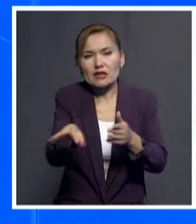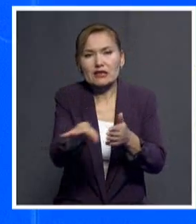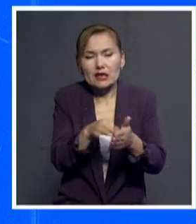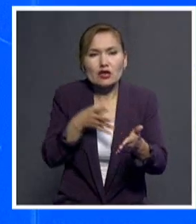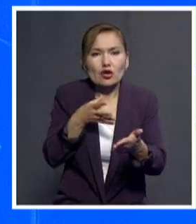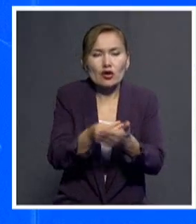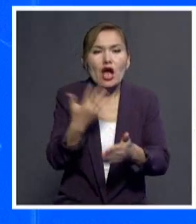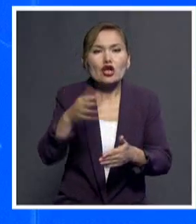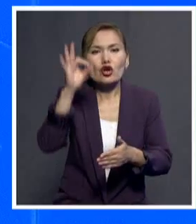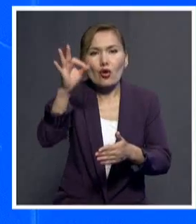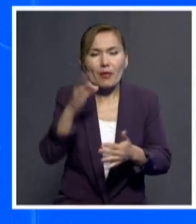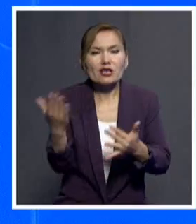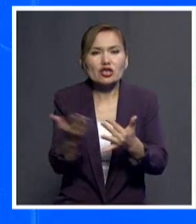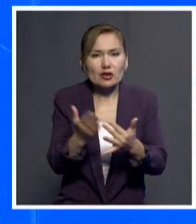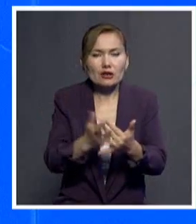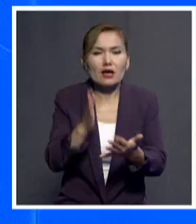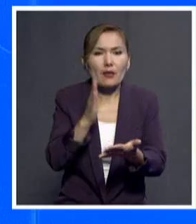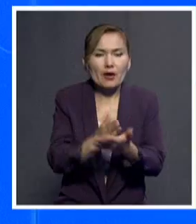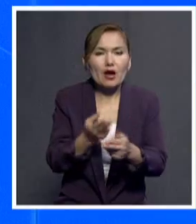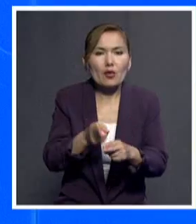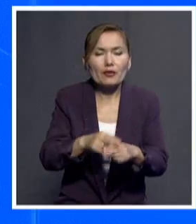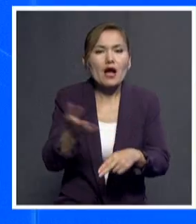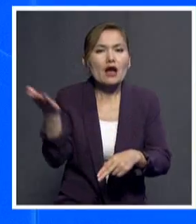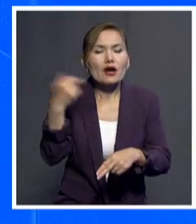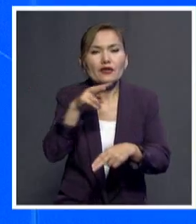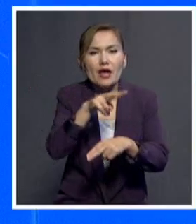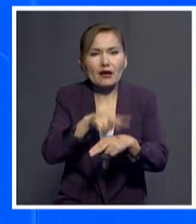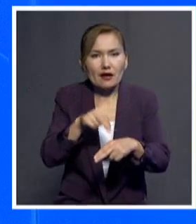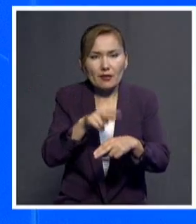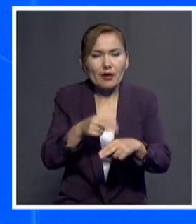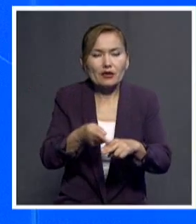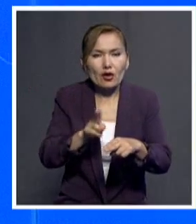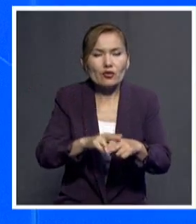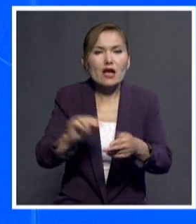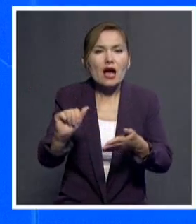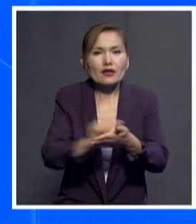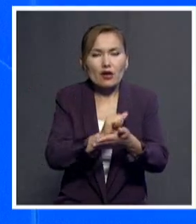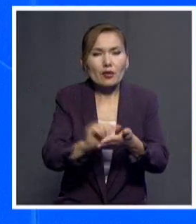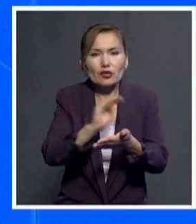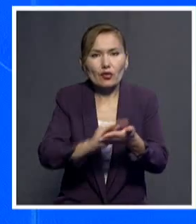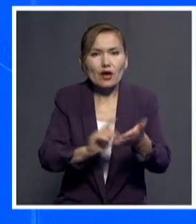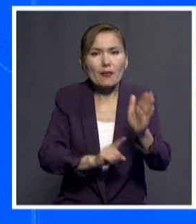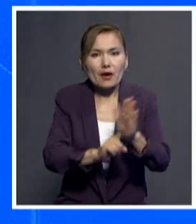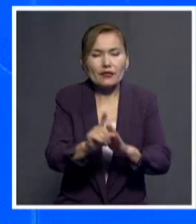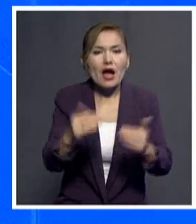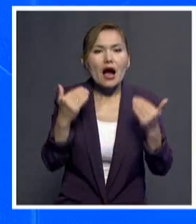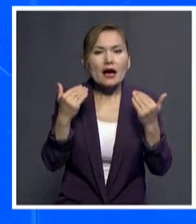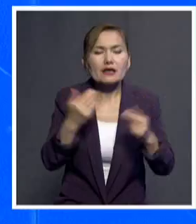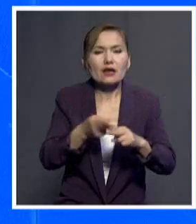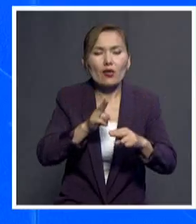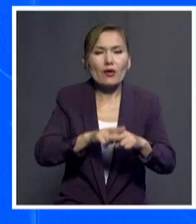ғана қайтарылады. Мұндай жеңілдік бұған дейін инспекторлардың өздері толтырған хаттамалар ғана берілді. Қазір тәртіп сақшылары